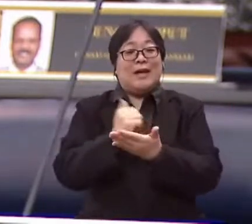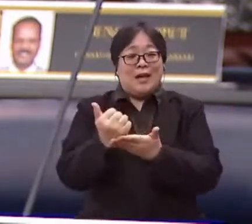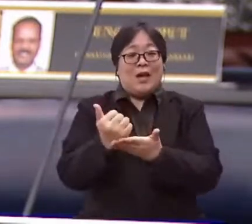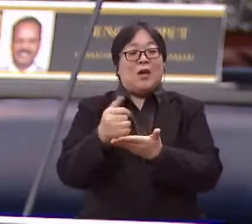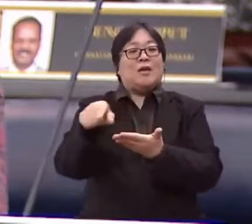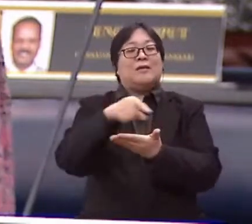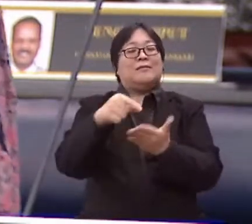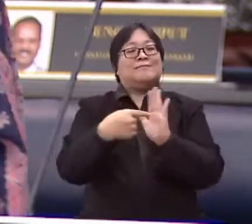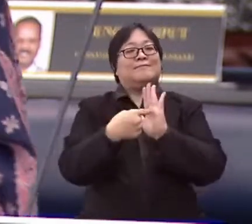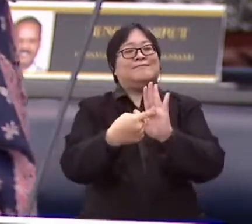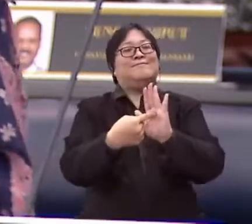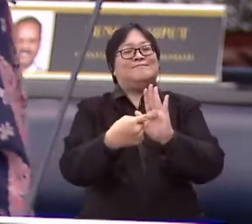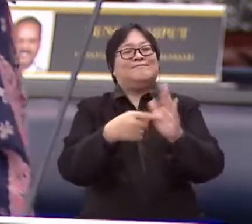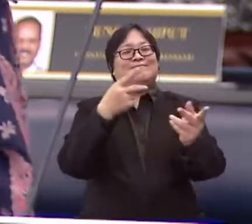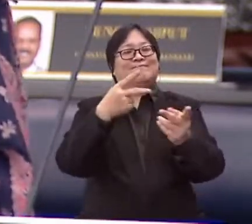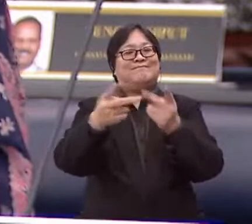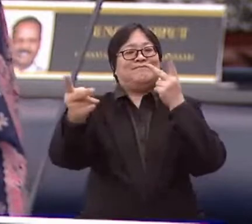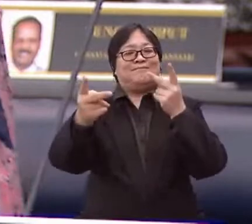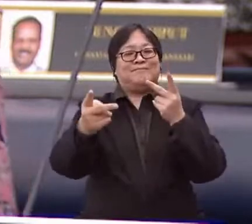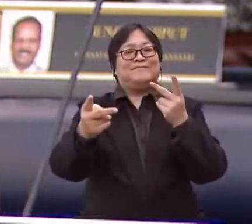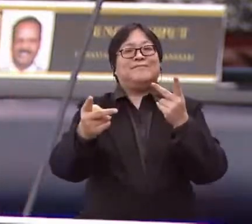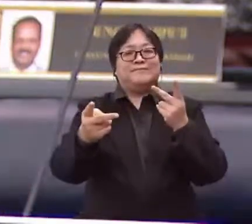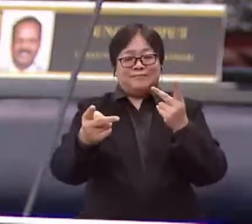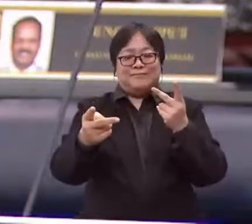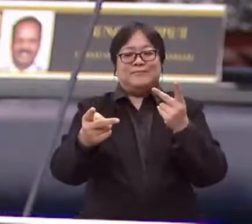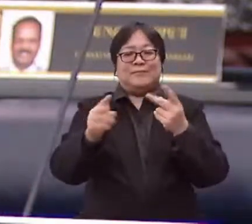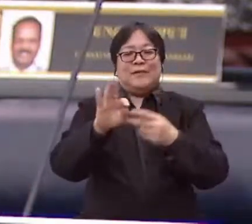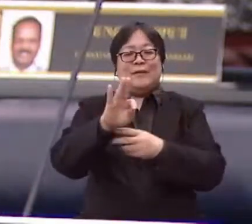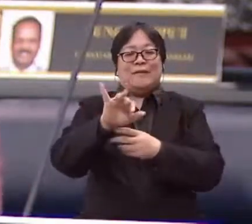peran yang tidak tepat berkenaan